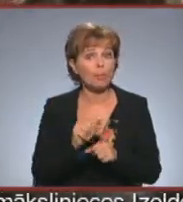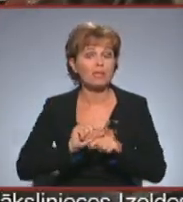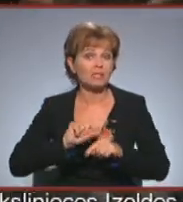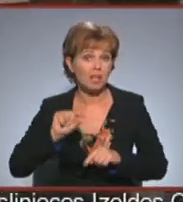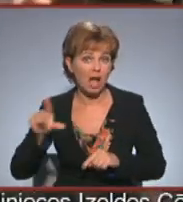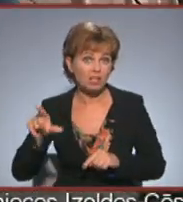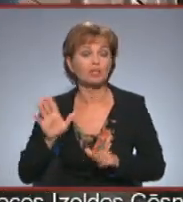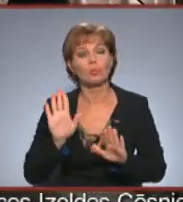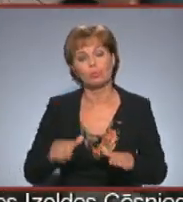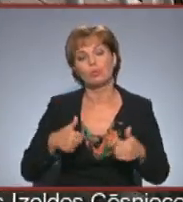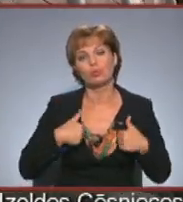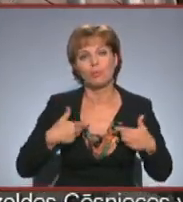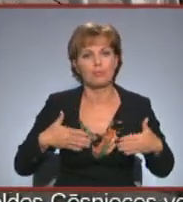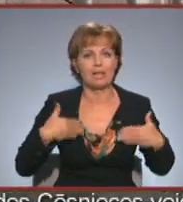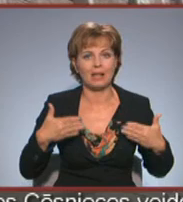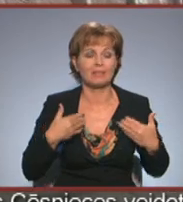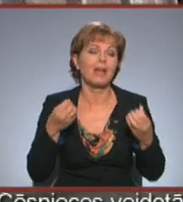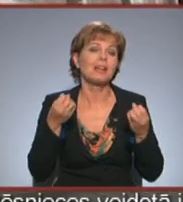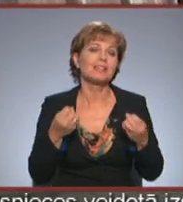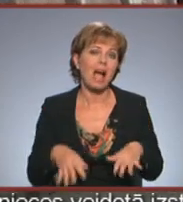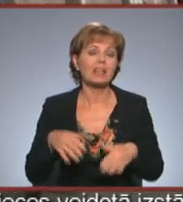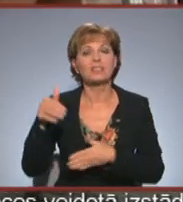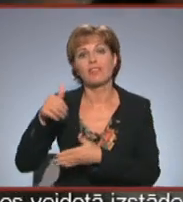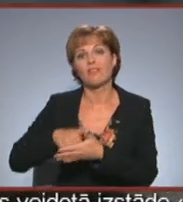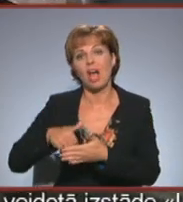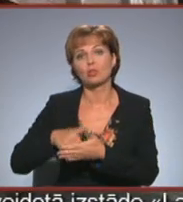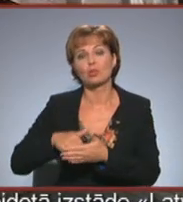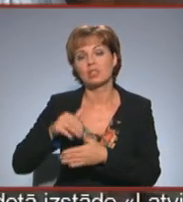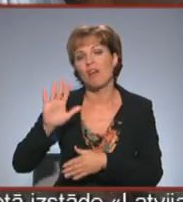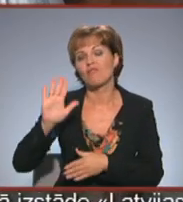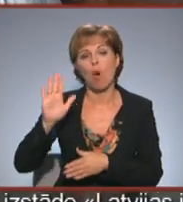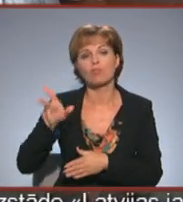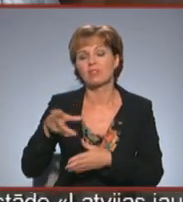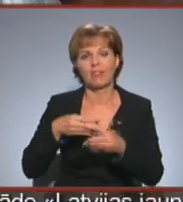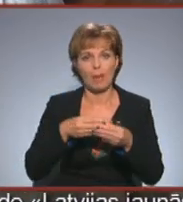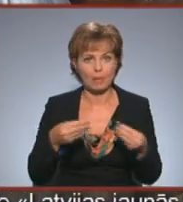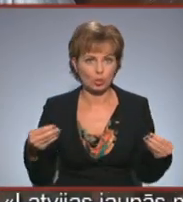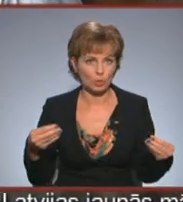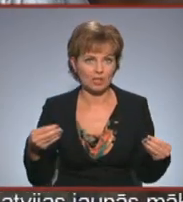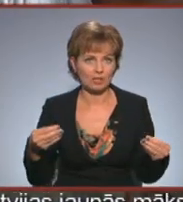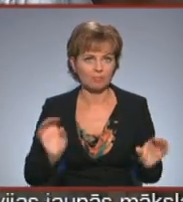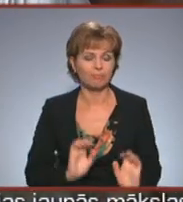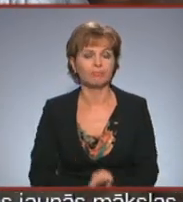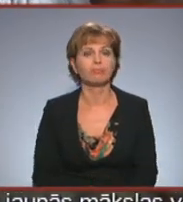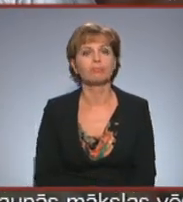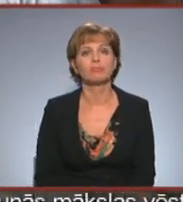tad es būšu priecīgs un skaidrs, ka tas vēsturiskais fons nekur nepazudīs.